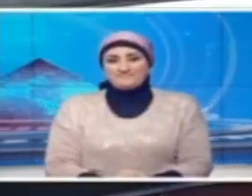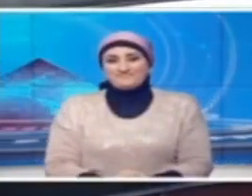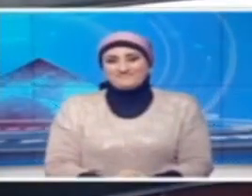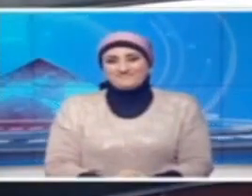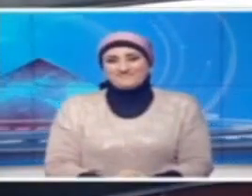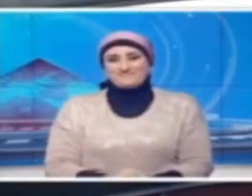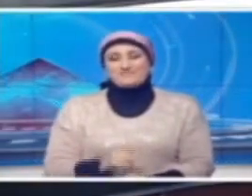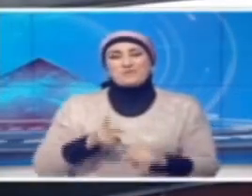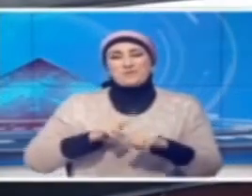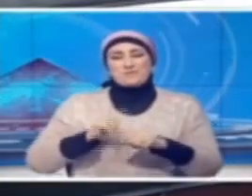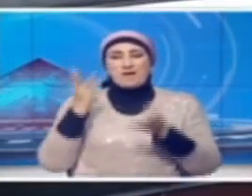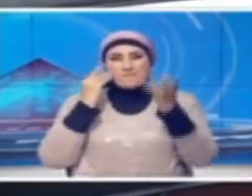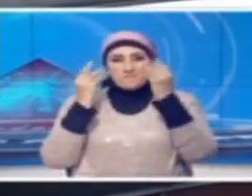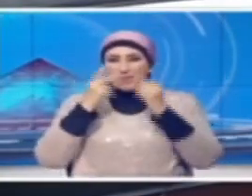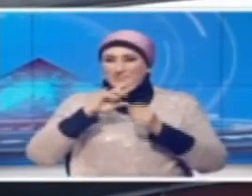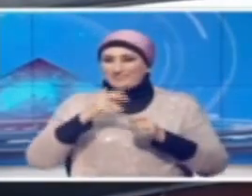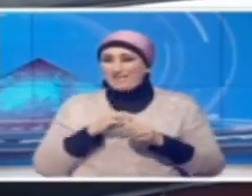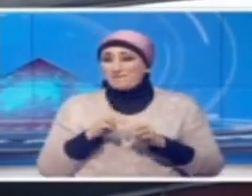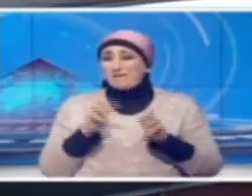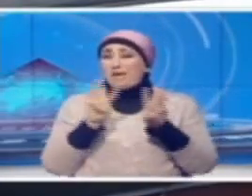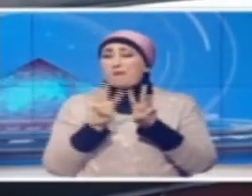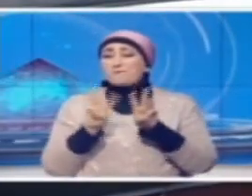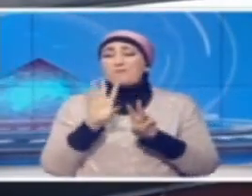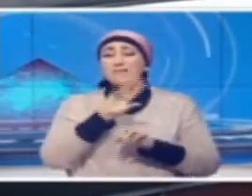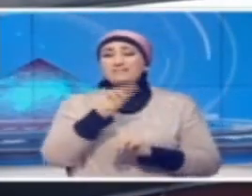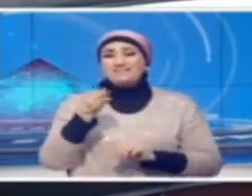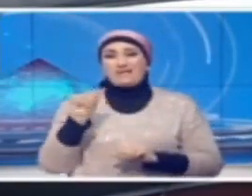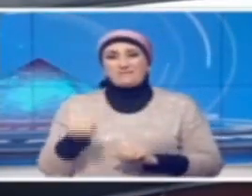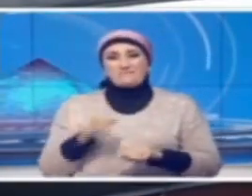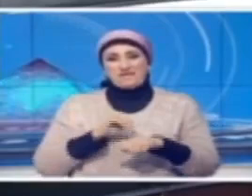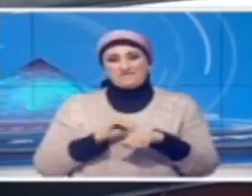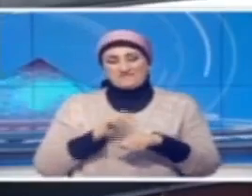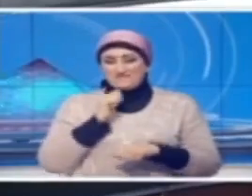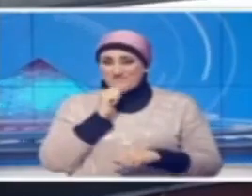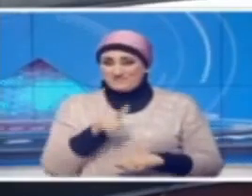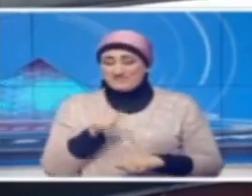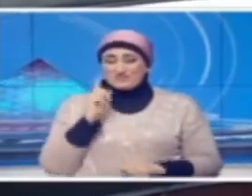كما يمكنكم متابعة البث الحي لنشراتنا وبرامجنا والمزيد من الأخبار